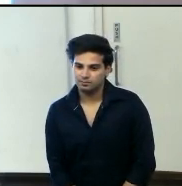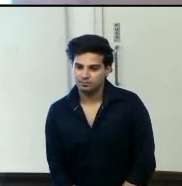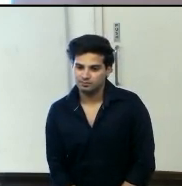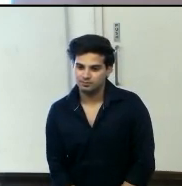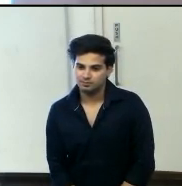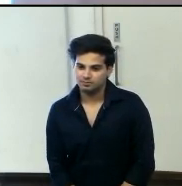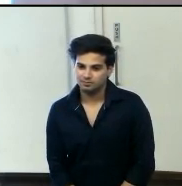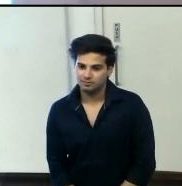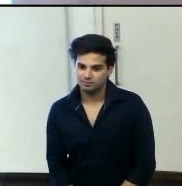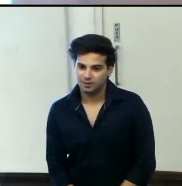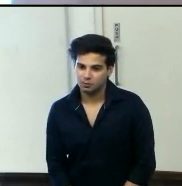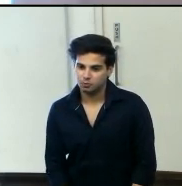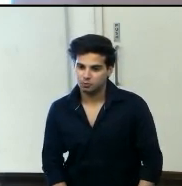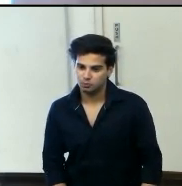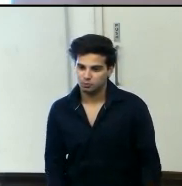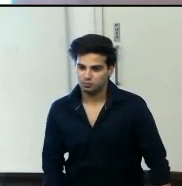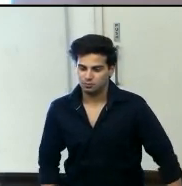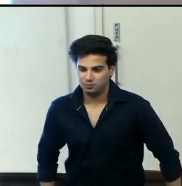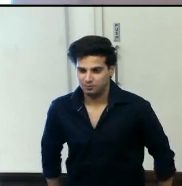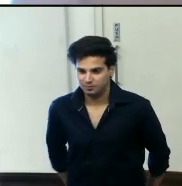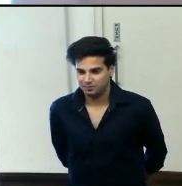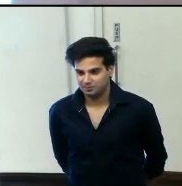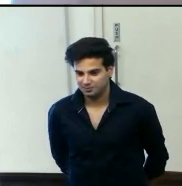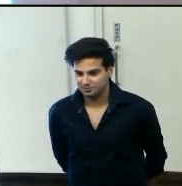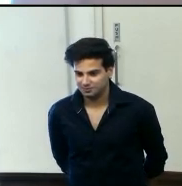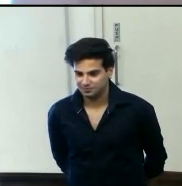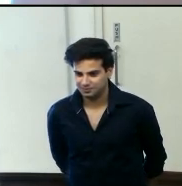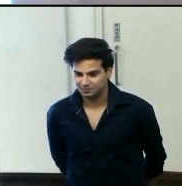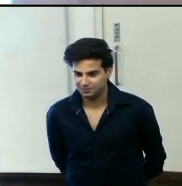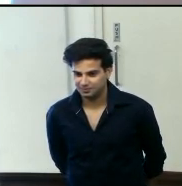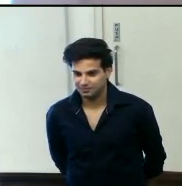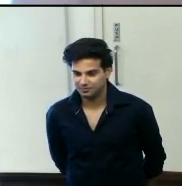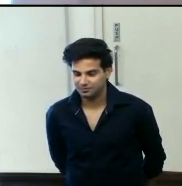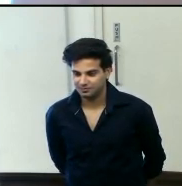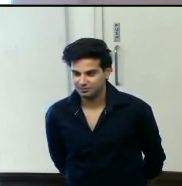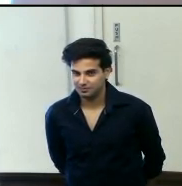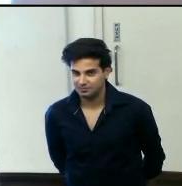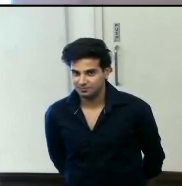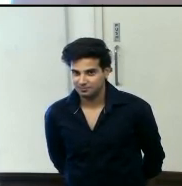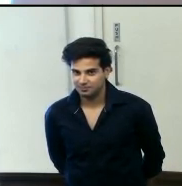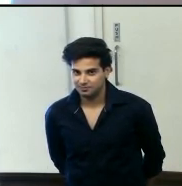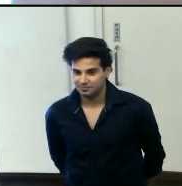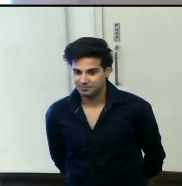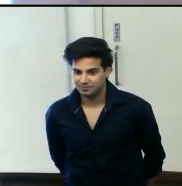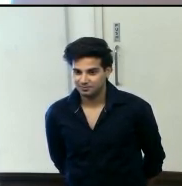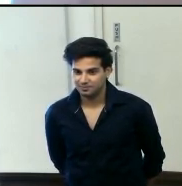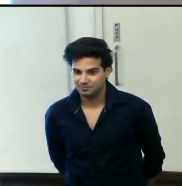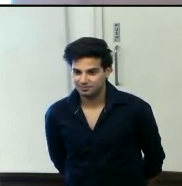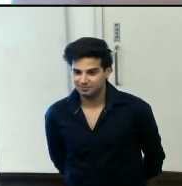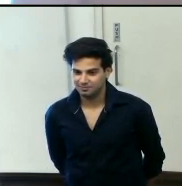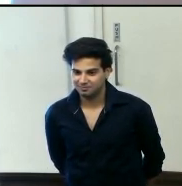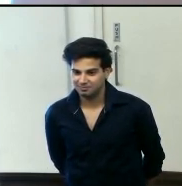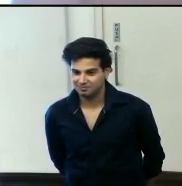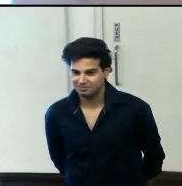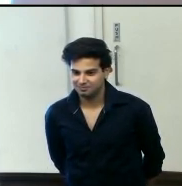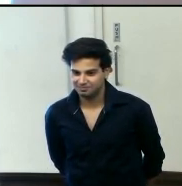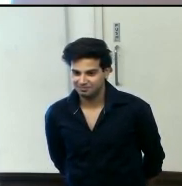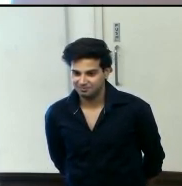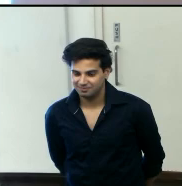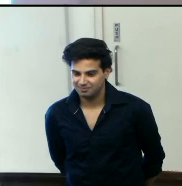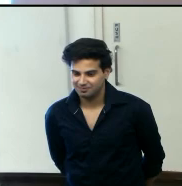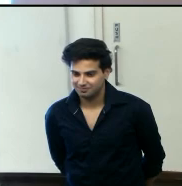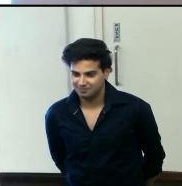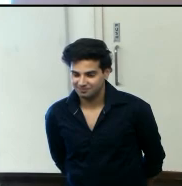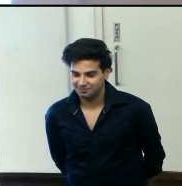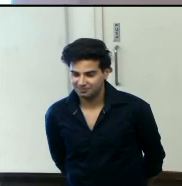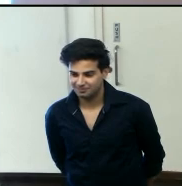ವೈ ಇಸ್ ಇಟ್ ಅ ನೆಸೆಸರಿ ಫಾರ್ಮ್ ಆ್ಯಂಡ್ ಏನಿದು ಆರ್ಟಿಸ್ಟ್ ಬುಕ್ ಅಂದರೆ? ಸೊ ಸೊ ಈ ಆರ್ಟಿಸ್ಟ್ ಬುಕ್